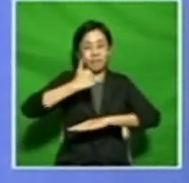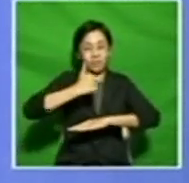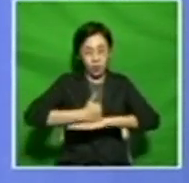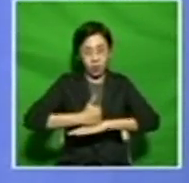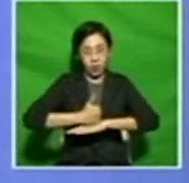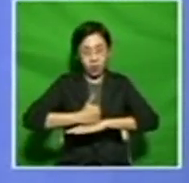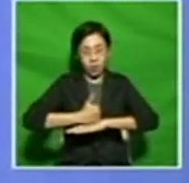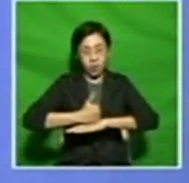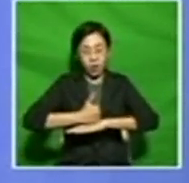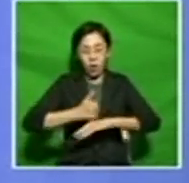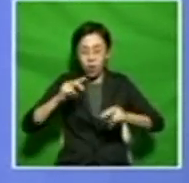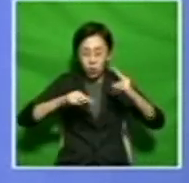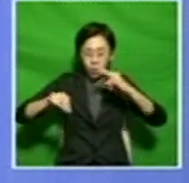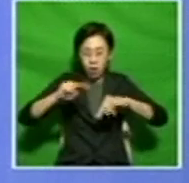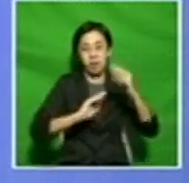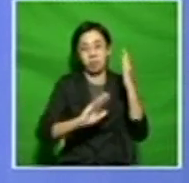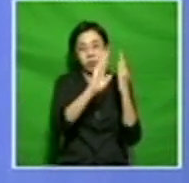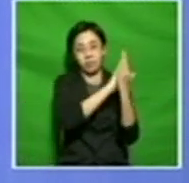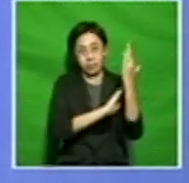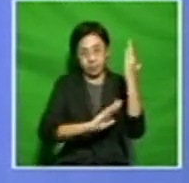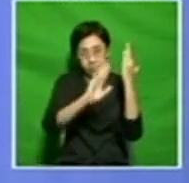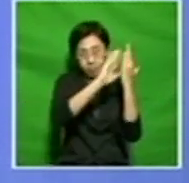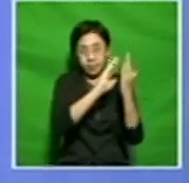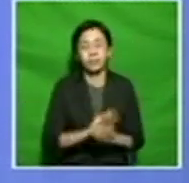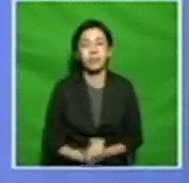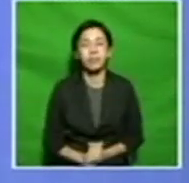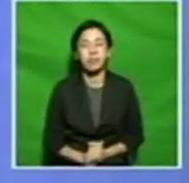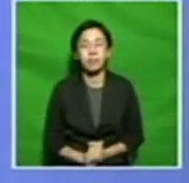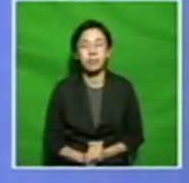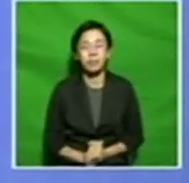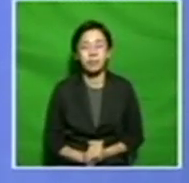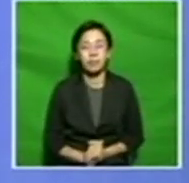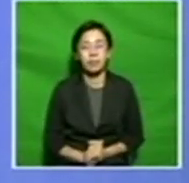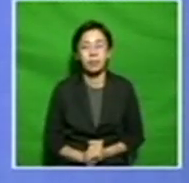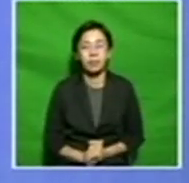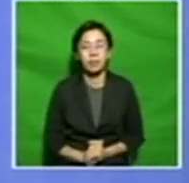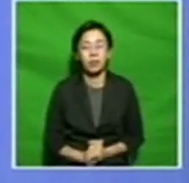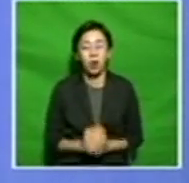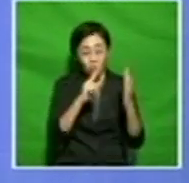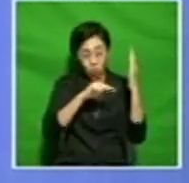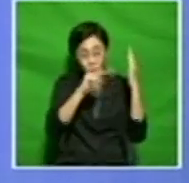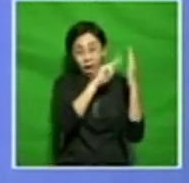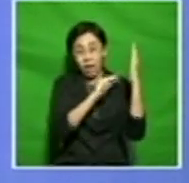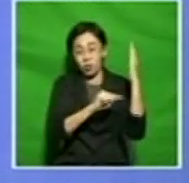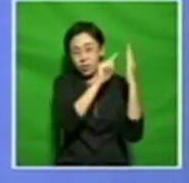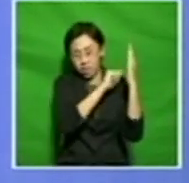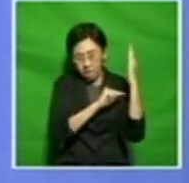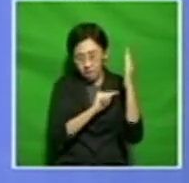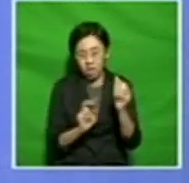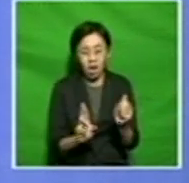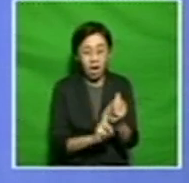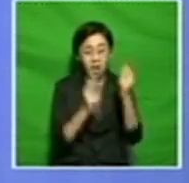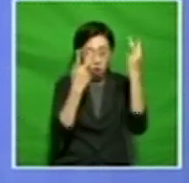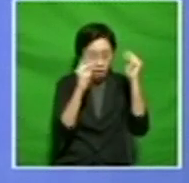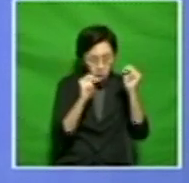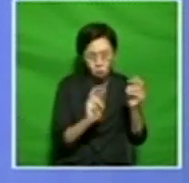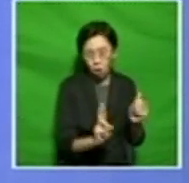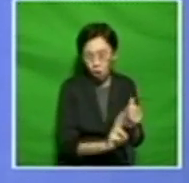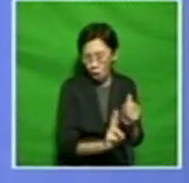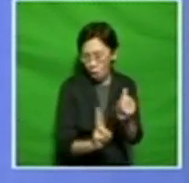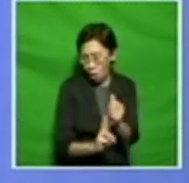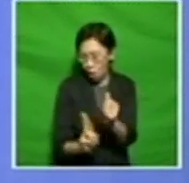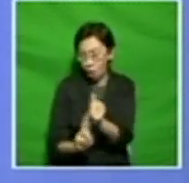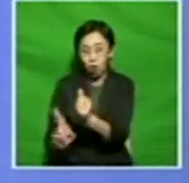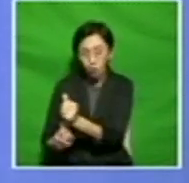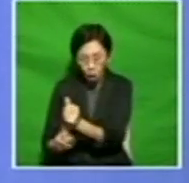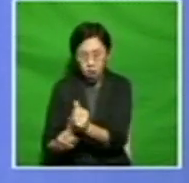ณ์ทั่วประเทศและขณะเดียวกันนายกก็ได้ตั้งให้รองนายกรัฐมนตรีทุกคนเป็